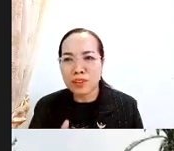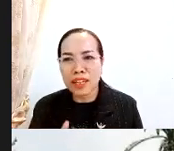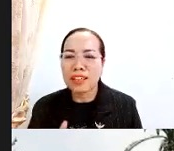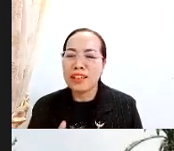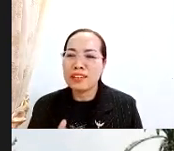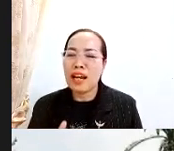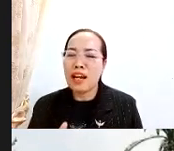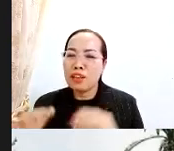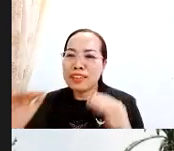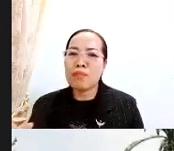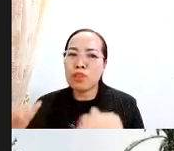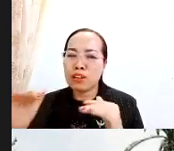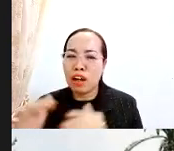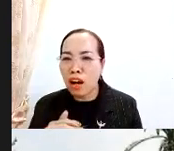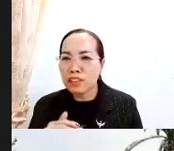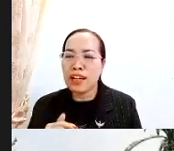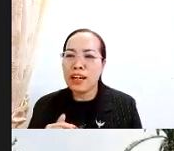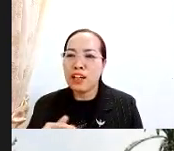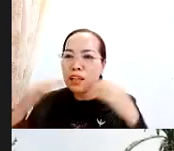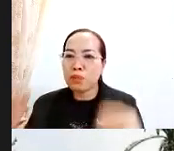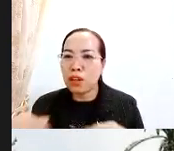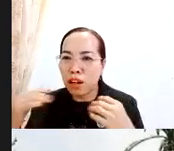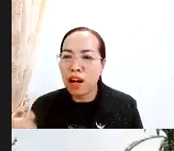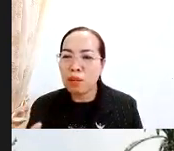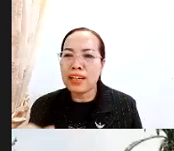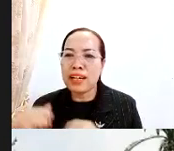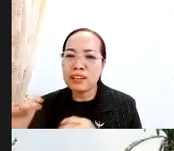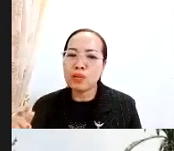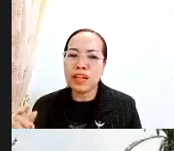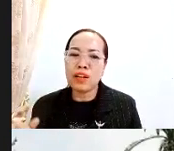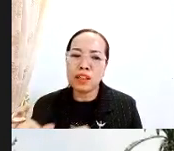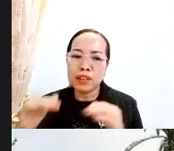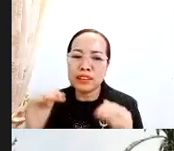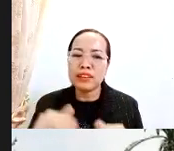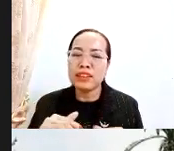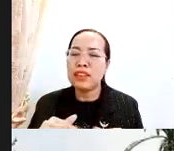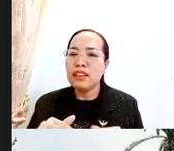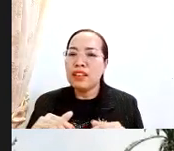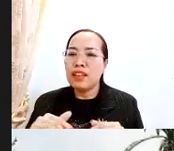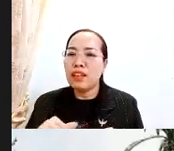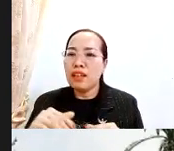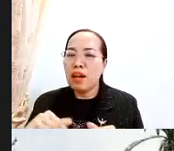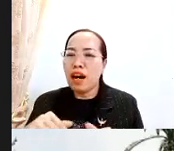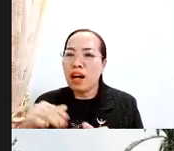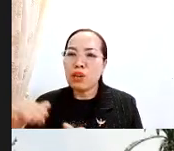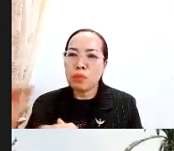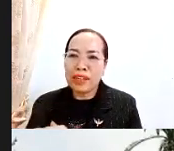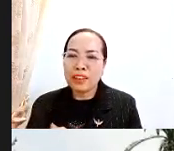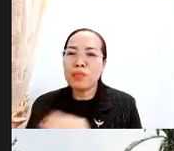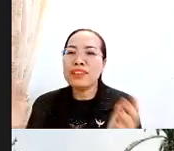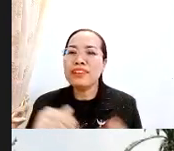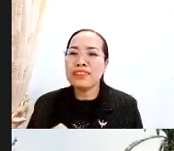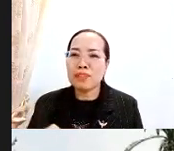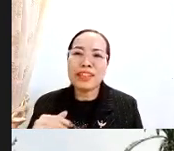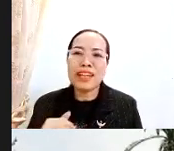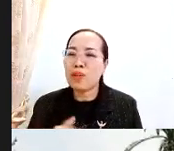chào tê chả nhằm to tỏ ốc chả liếp to tỏ ốc mình đai tục chào tê bờ sân kia đôi văn nhóm